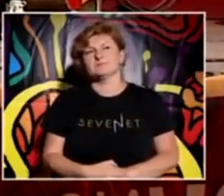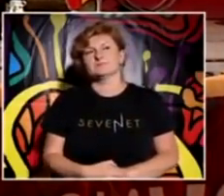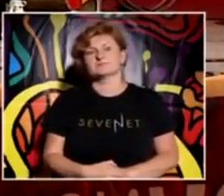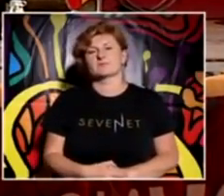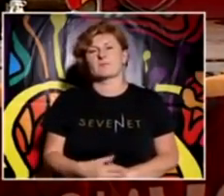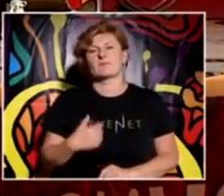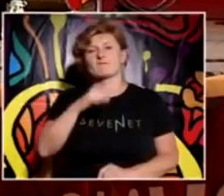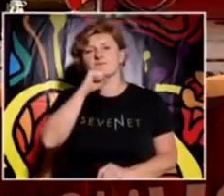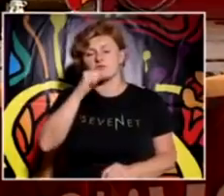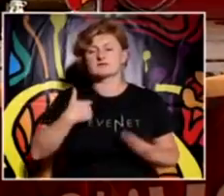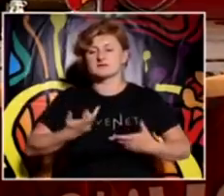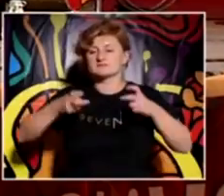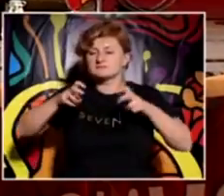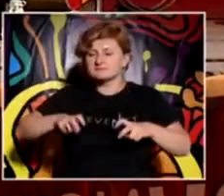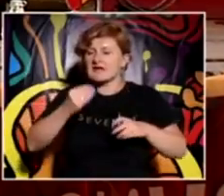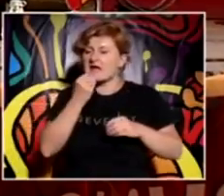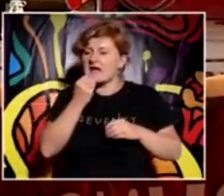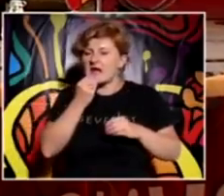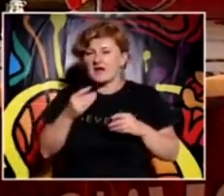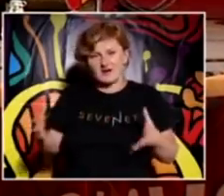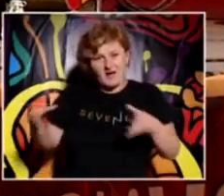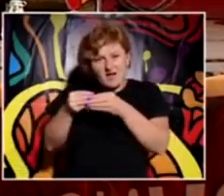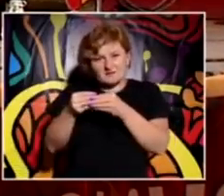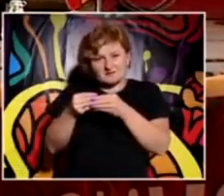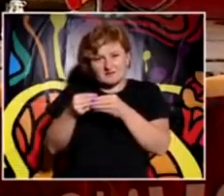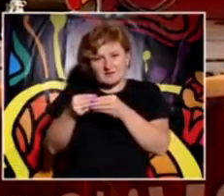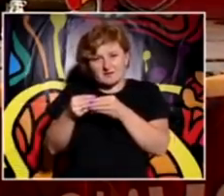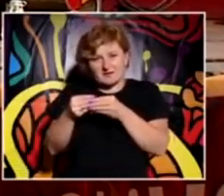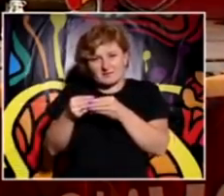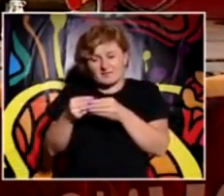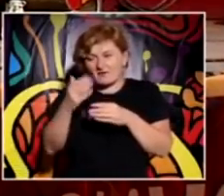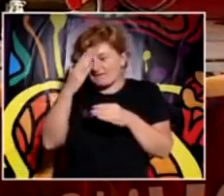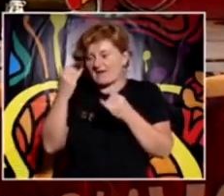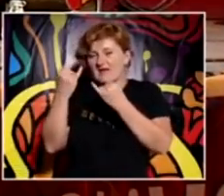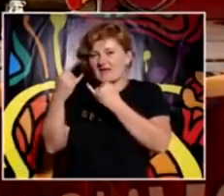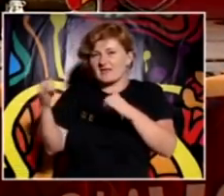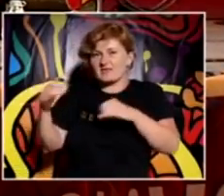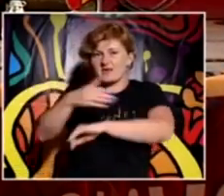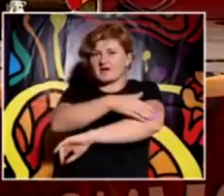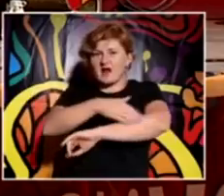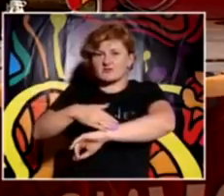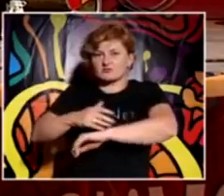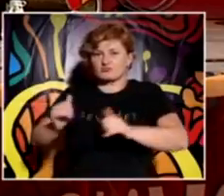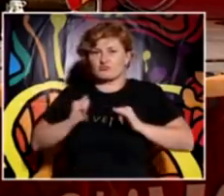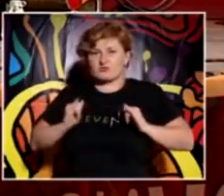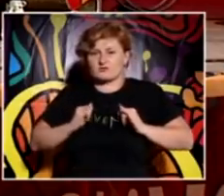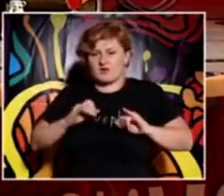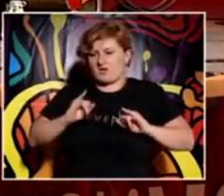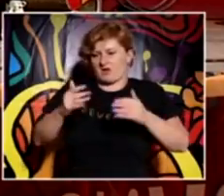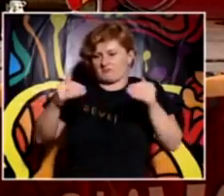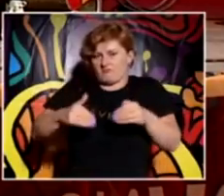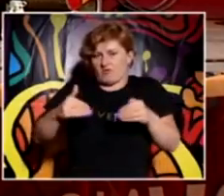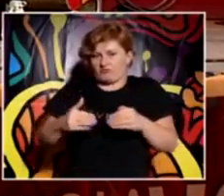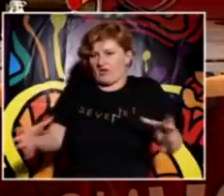w ogóle chciałam z nimi usiąść i zjeść posiłek, co było w ogóle uważane przez innych zagranicznych turystów. W ogóle jak możesz w